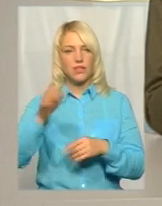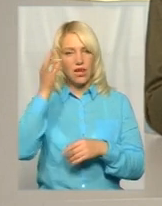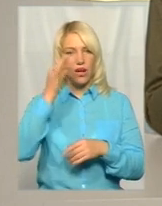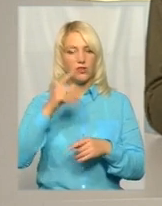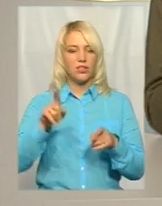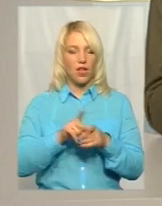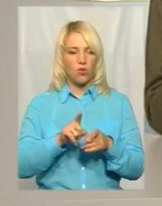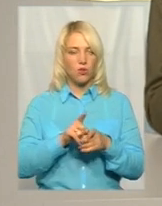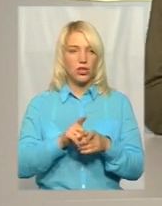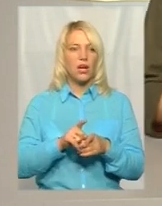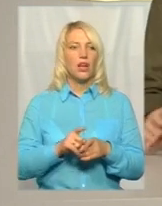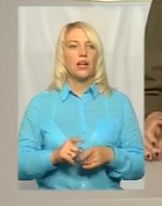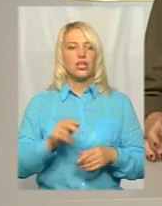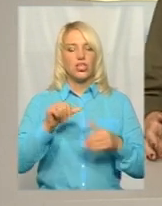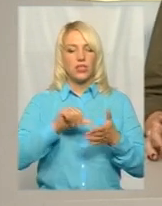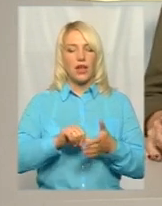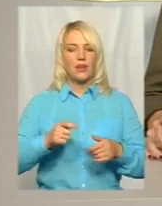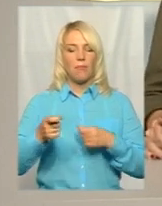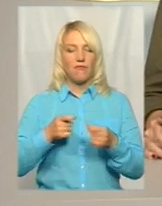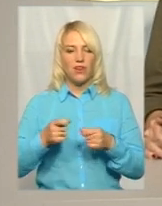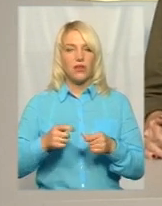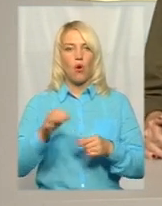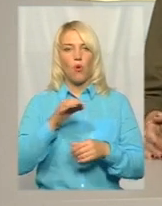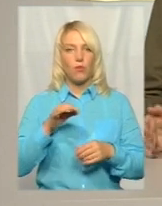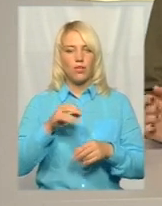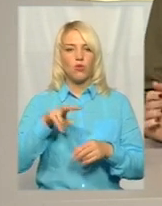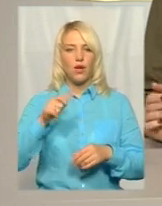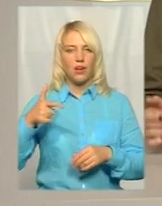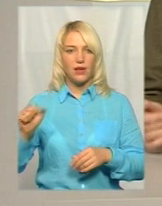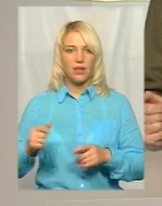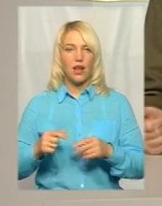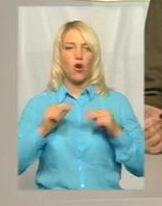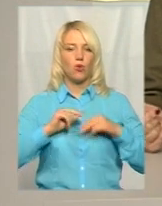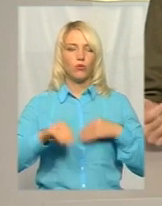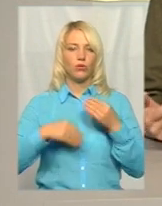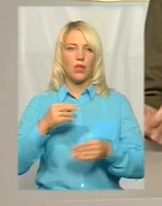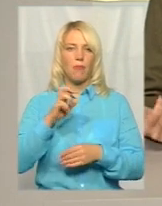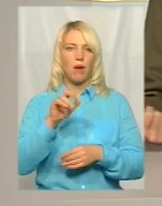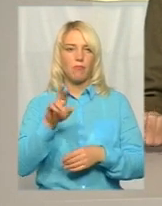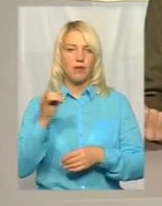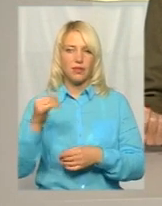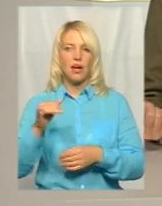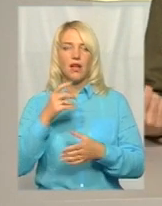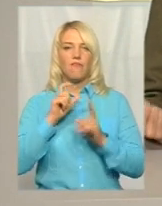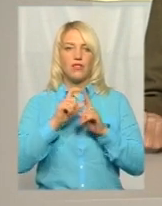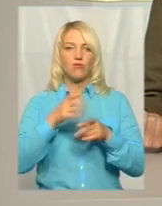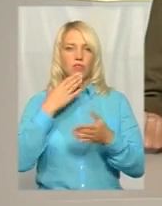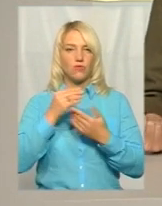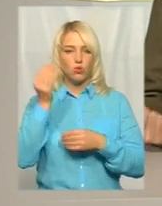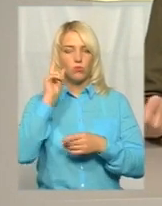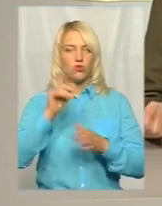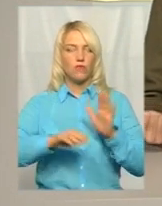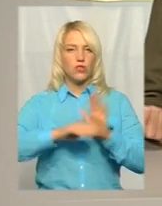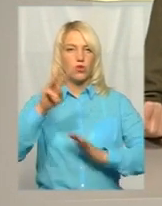також не оминаєте. Член правління обласної ліги роботодавців легкої промисловості Валерій Бабій тоді висловив свою думку, що високі